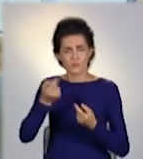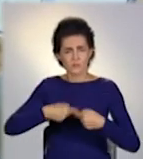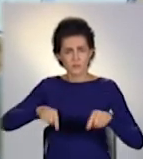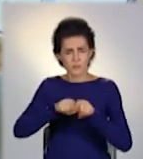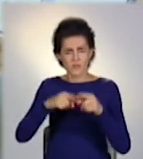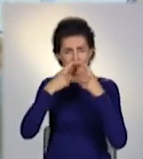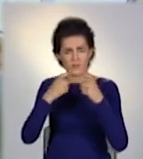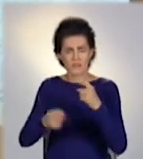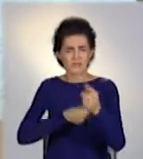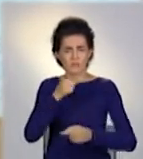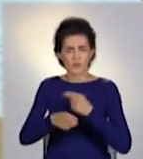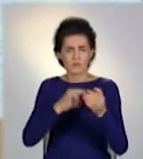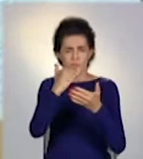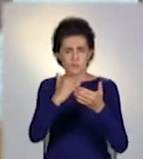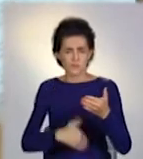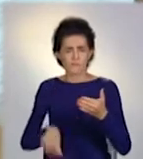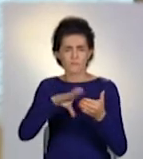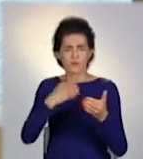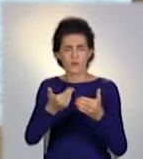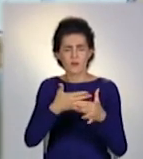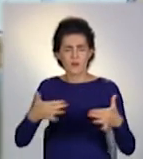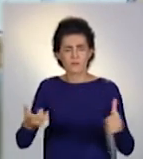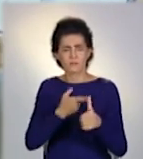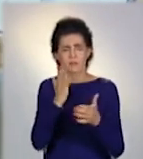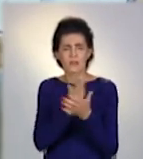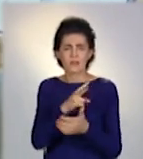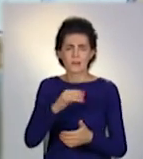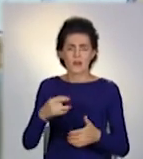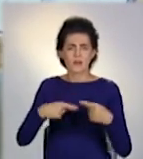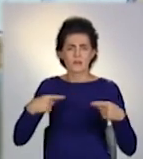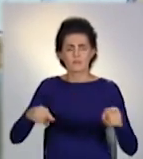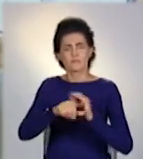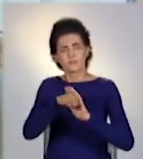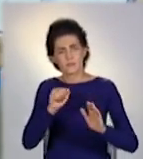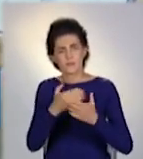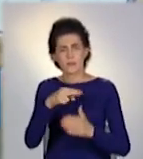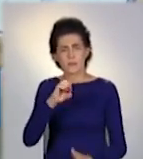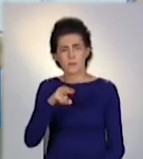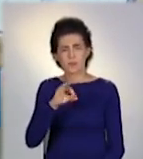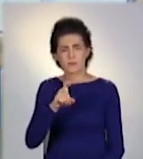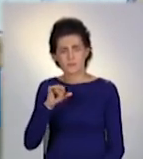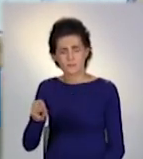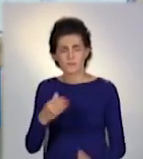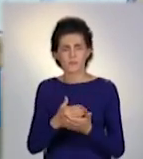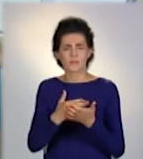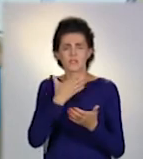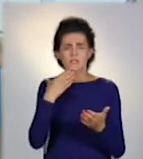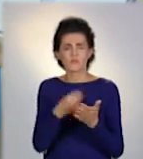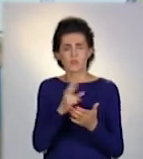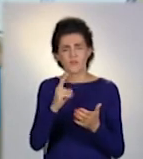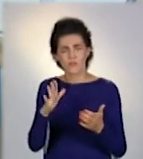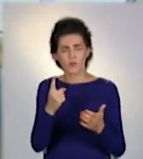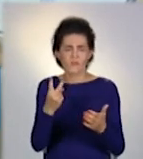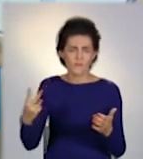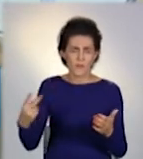шляхом верифікації даних про наявність депозитів понад 100 тисяч, наявність двох житлових приміщень